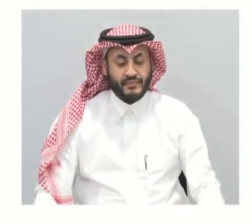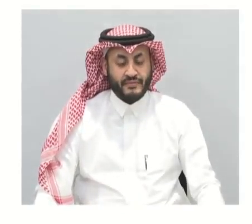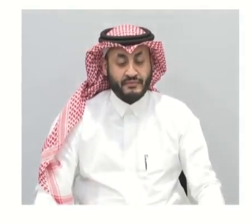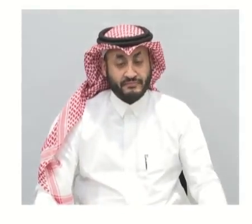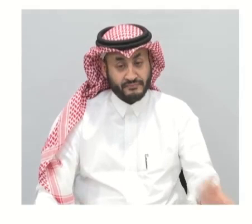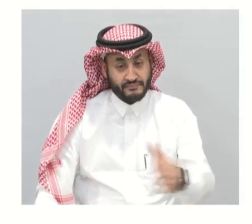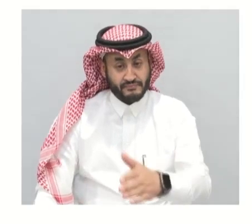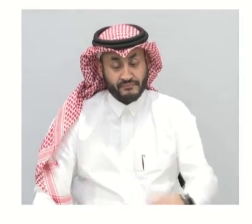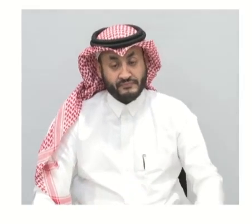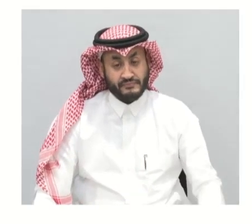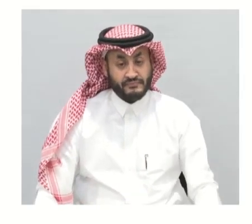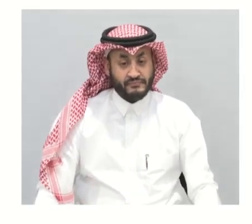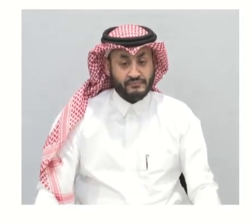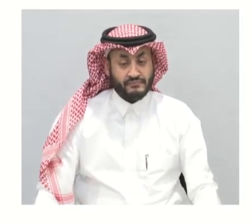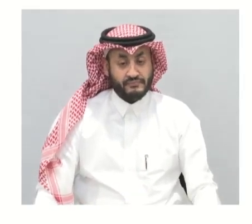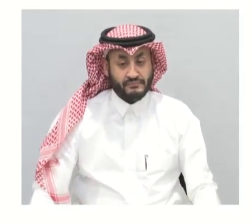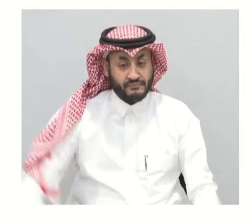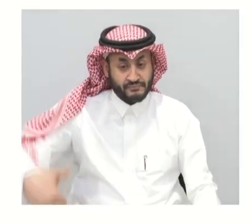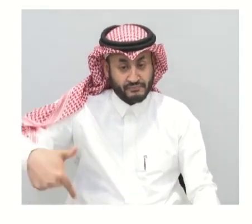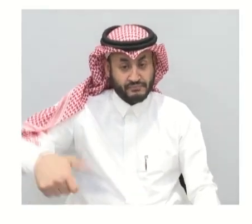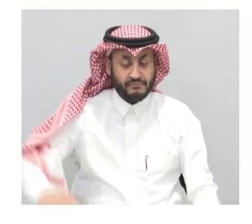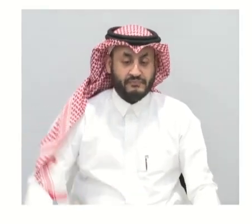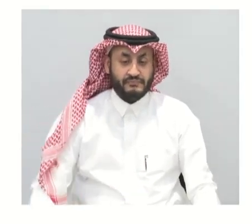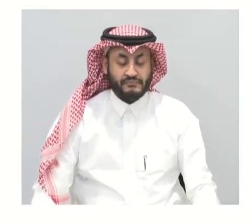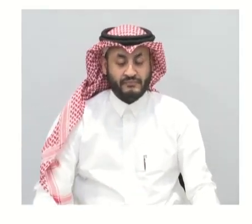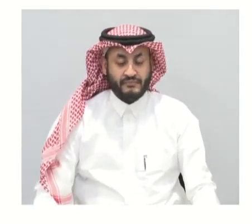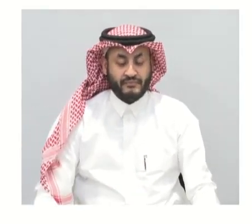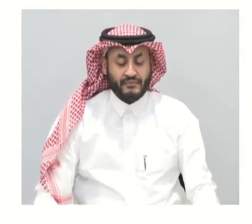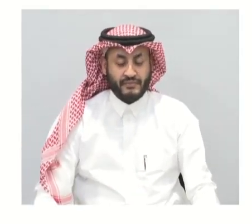ننطلق بعد ذلك طالب وطالبتي للسؤال السادس